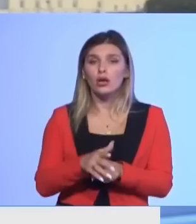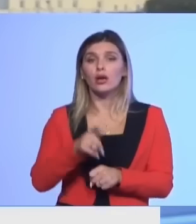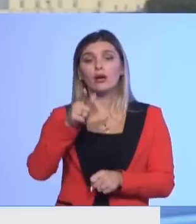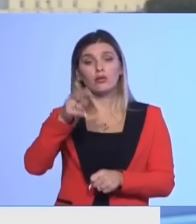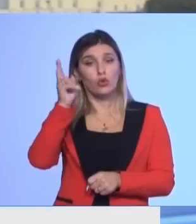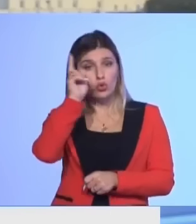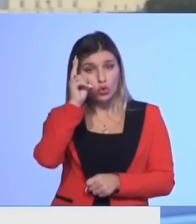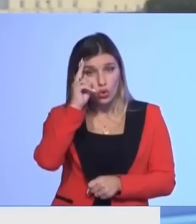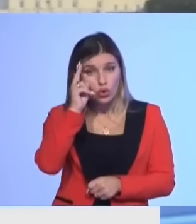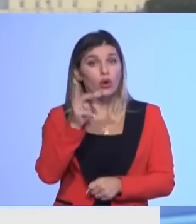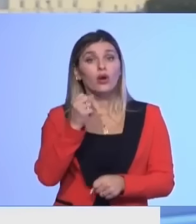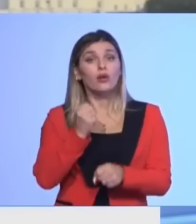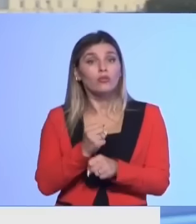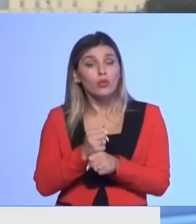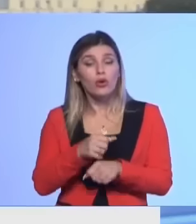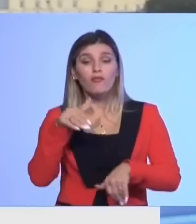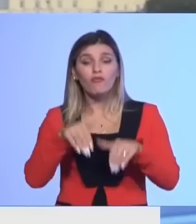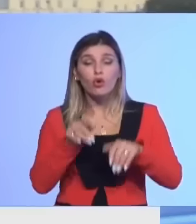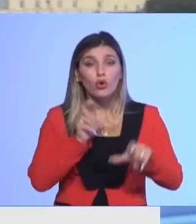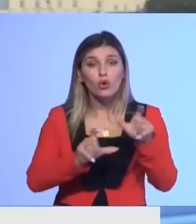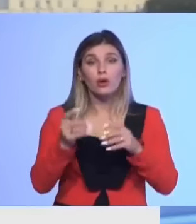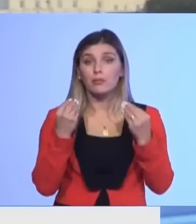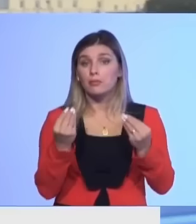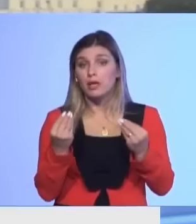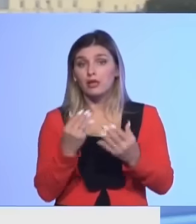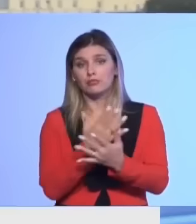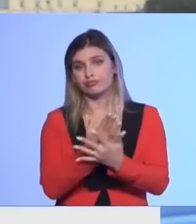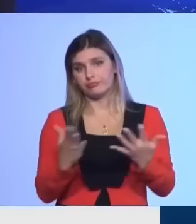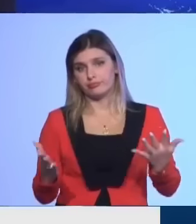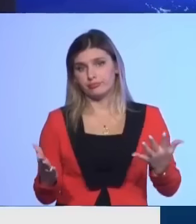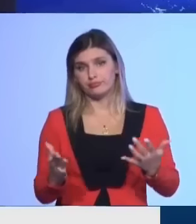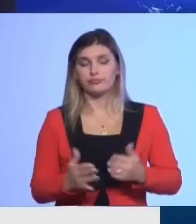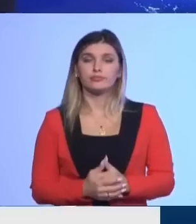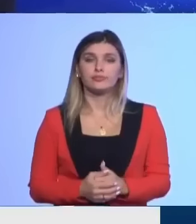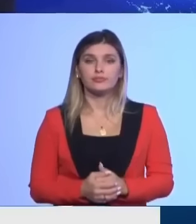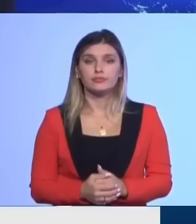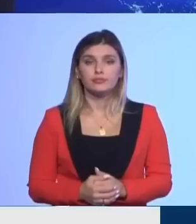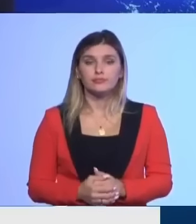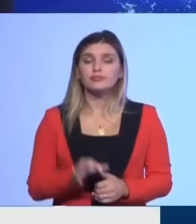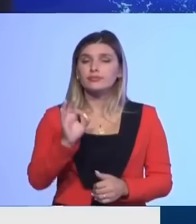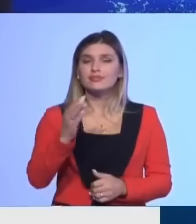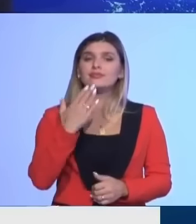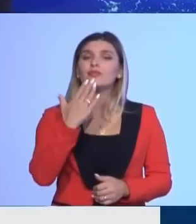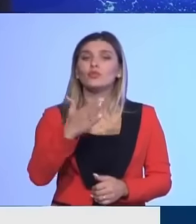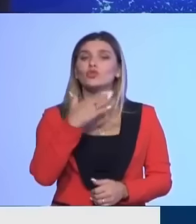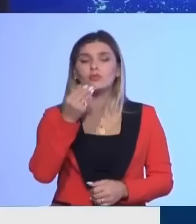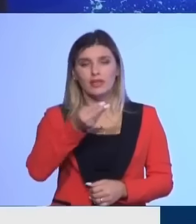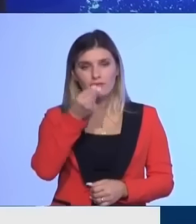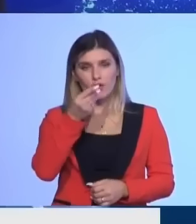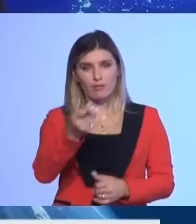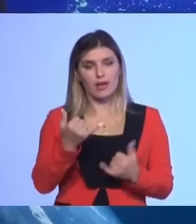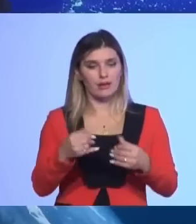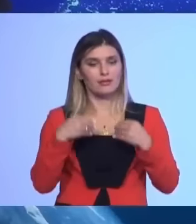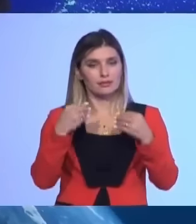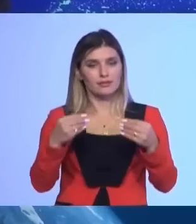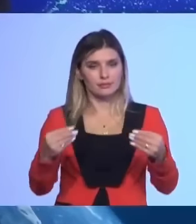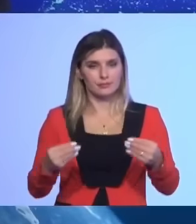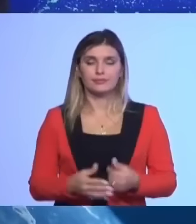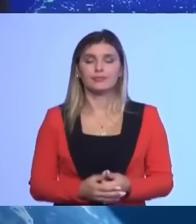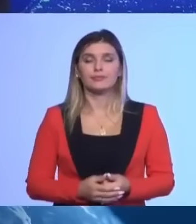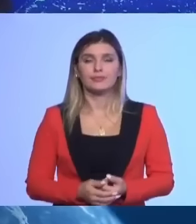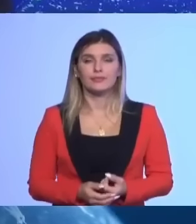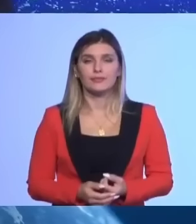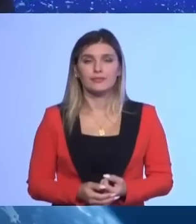dhe aftësinë për të ndikuar tek votuesit e pavarur. Alketa? Po Artan, falenderoj shumë për këto informacione që përcollen në këtë edicion